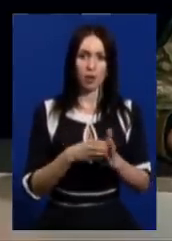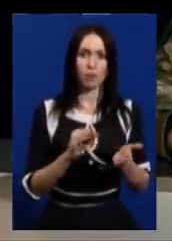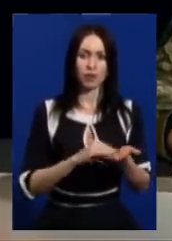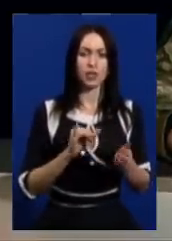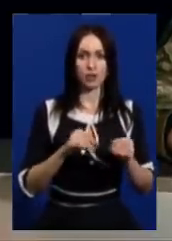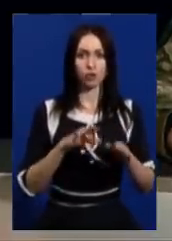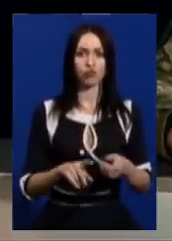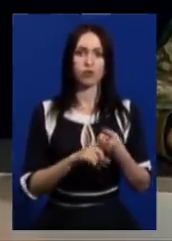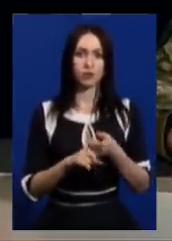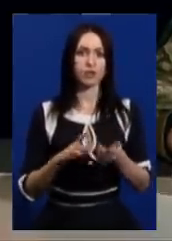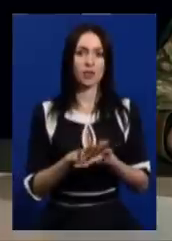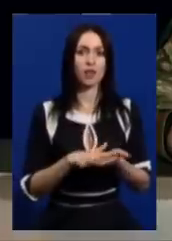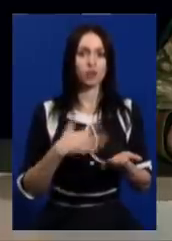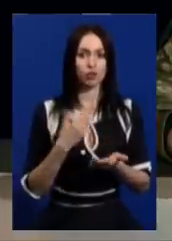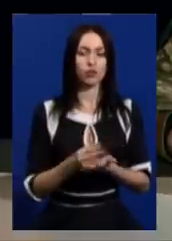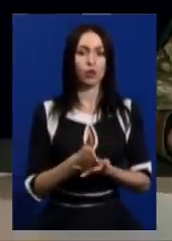зв'язати дальнішу свою службу,